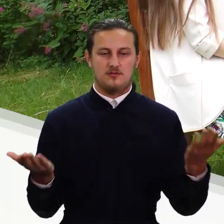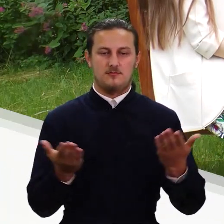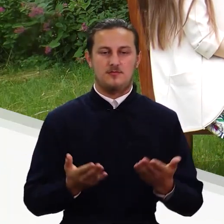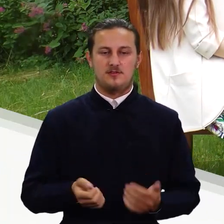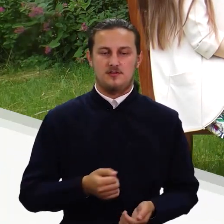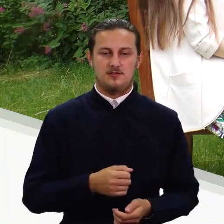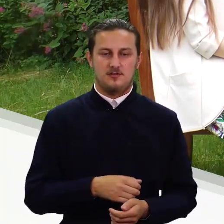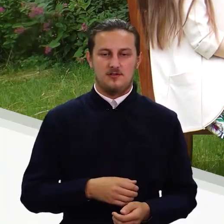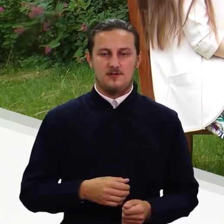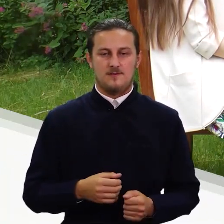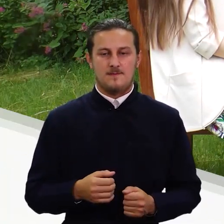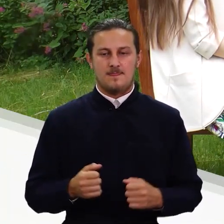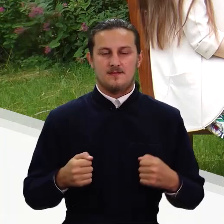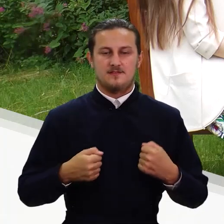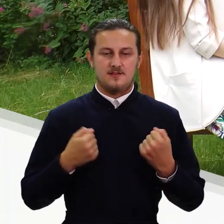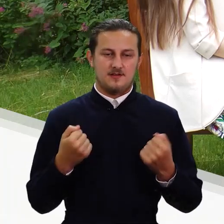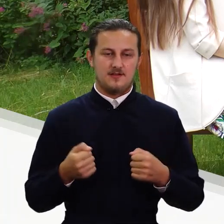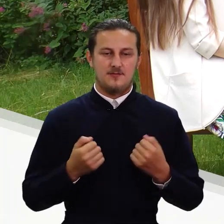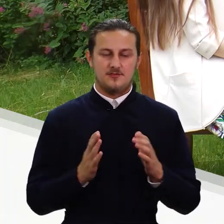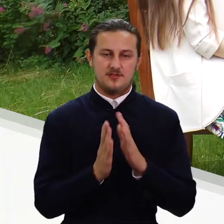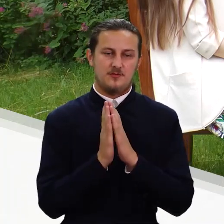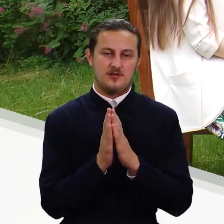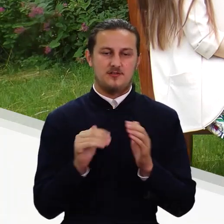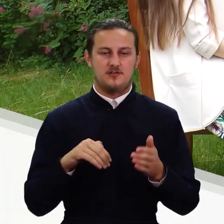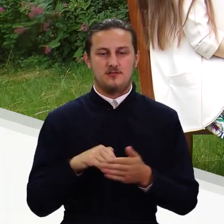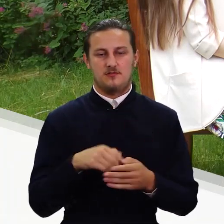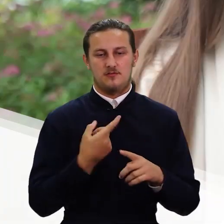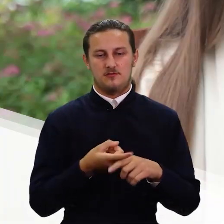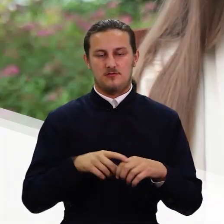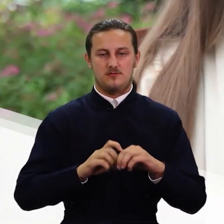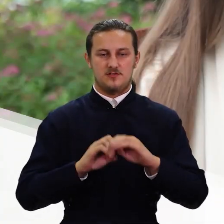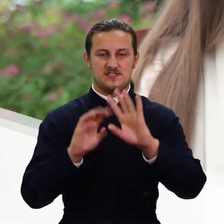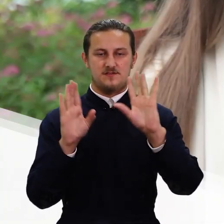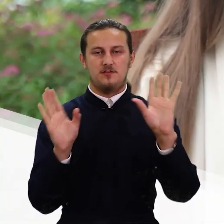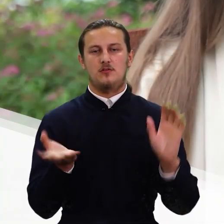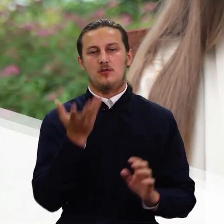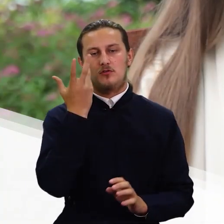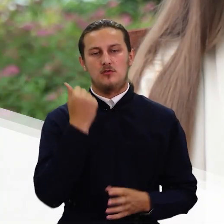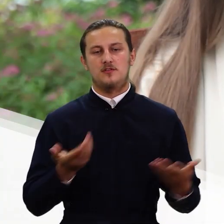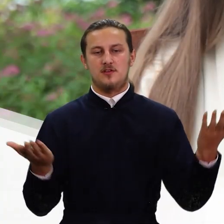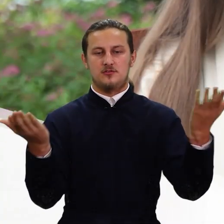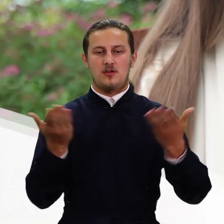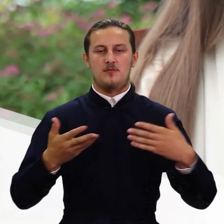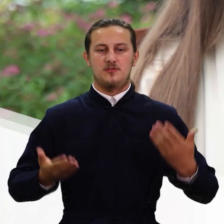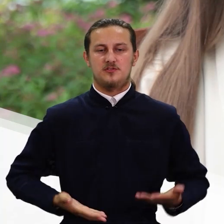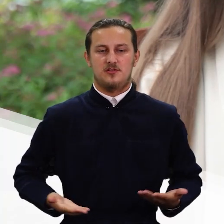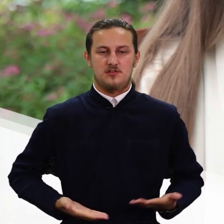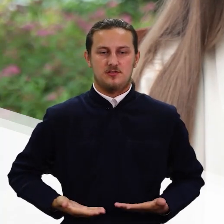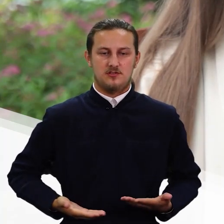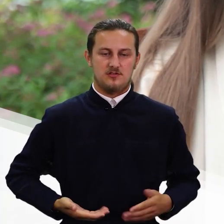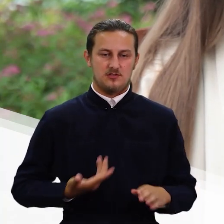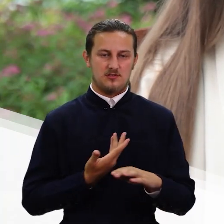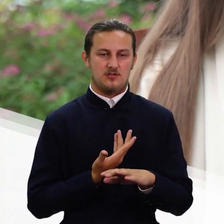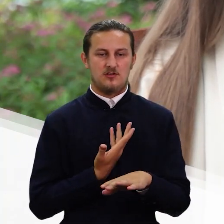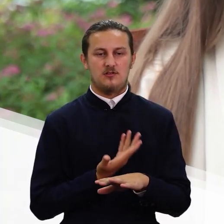один раз в тиждень або місяць прочитати до нього акафіст. І коли на житті важко, ми зразу апелюємо